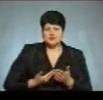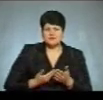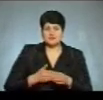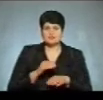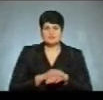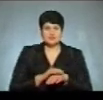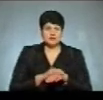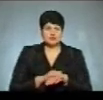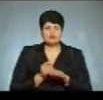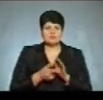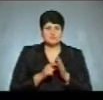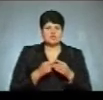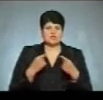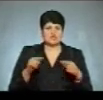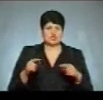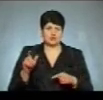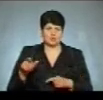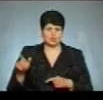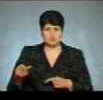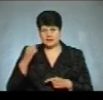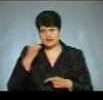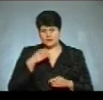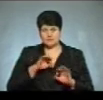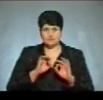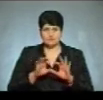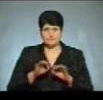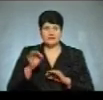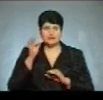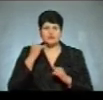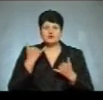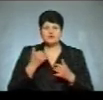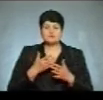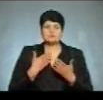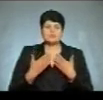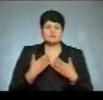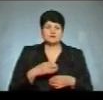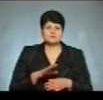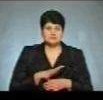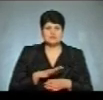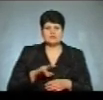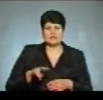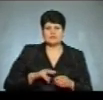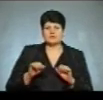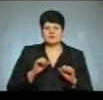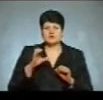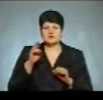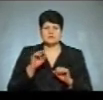в приміщенні інші люди. Тож я дякую вам за роз'яснення і нагадаю, що сьогодні ми спілкувалися з директором Департаменту